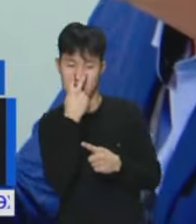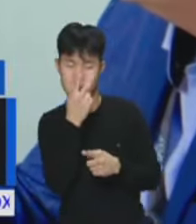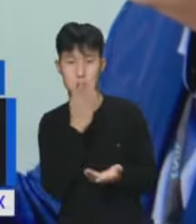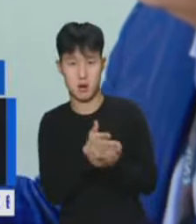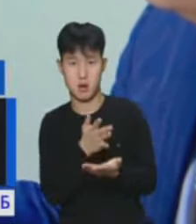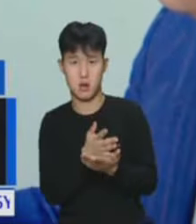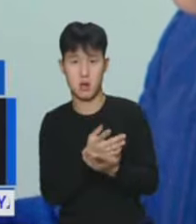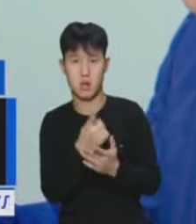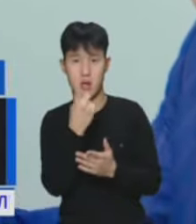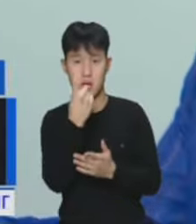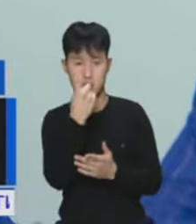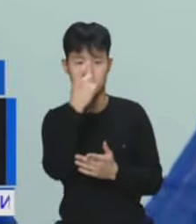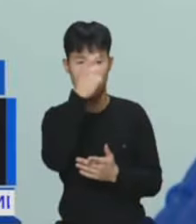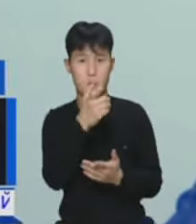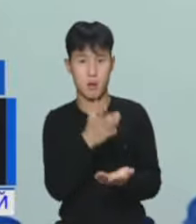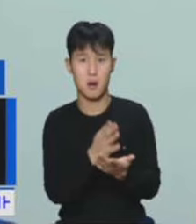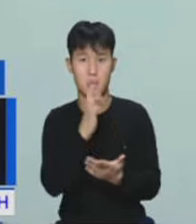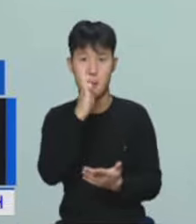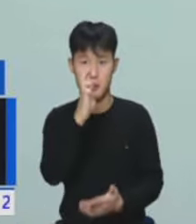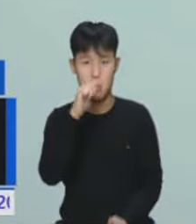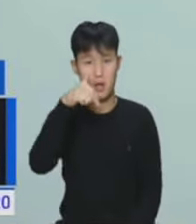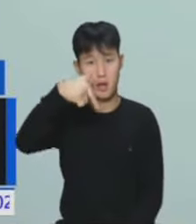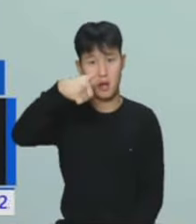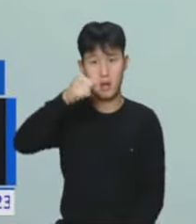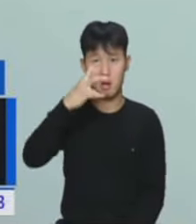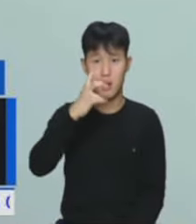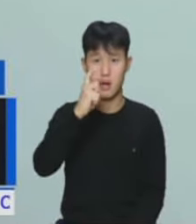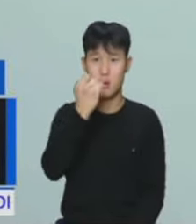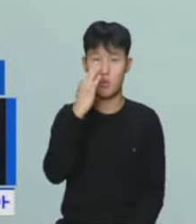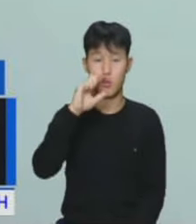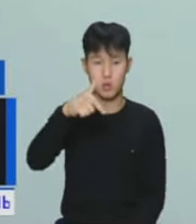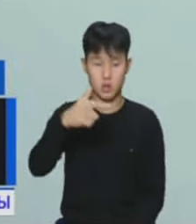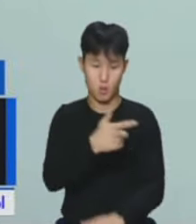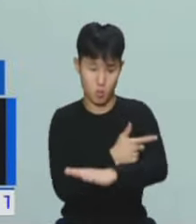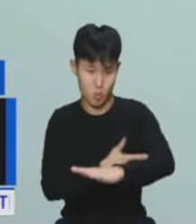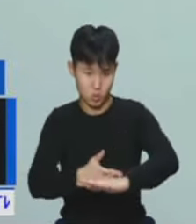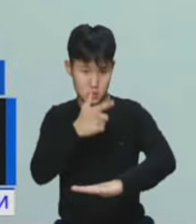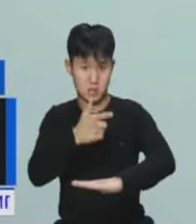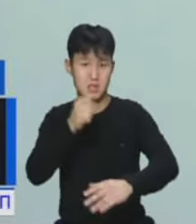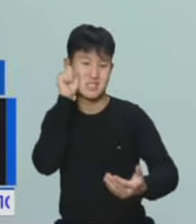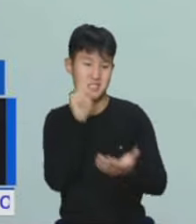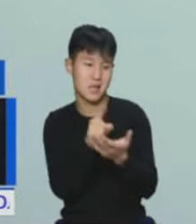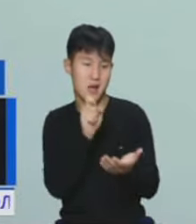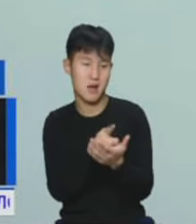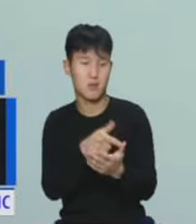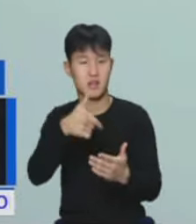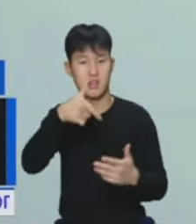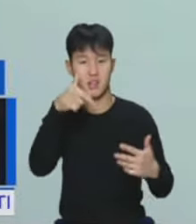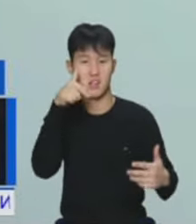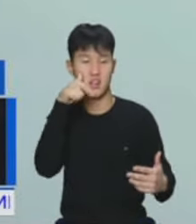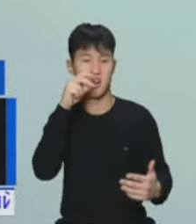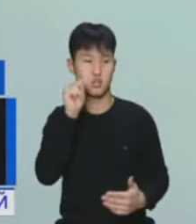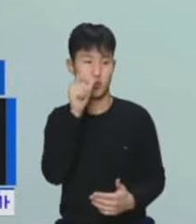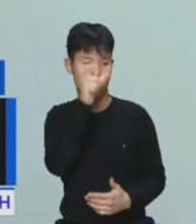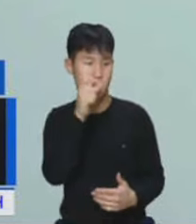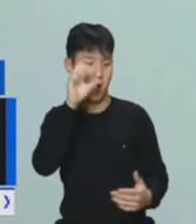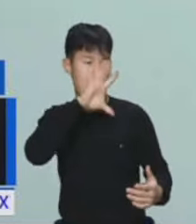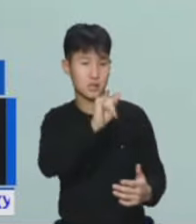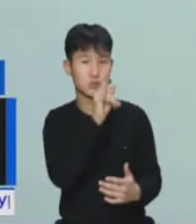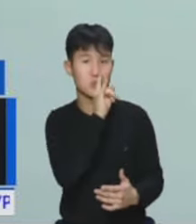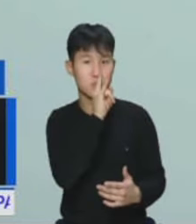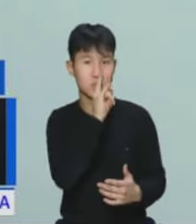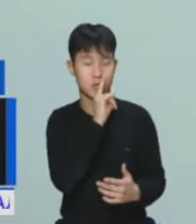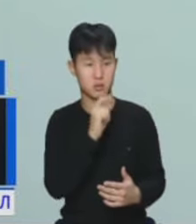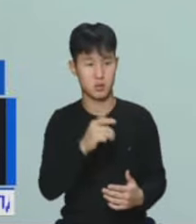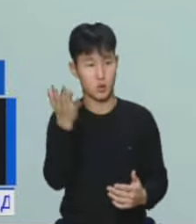дээр ганцхан юм байна. Б ган 2 гээд гүйсэх захирлыг та заавал гэрчээр дуудаа. Гэрчээр дуудцсан оруулж